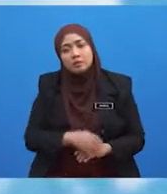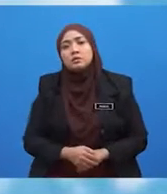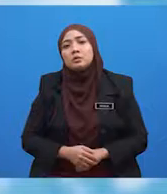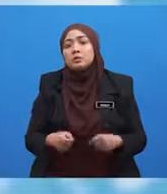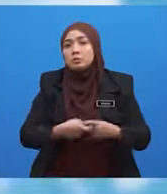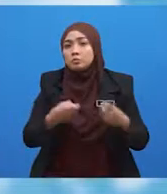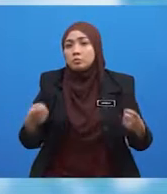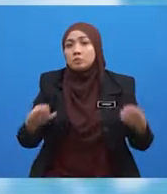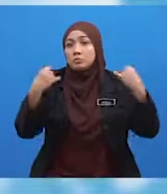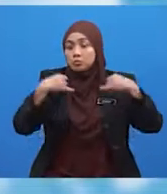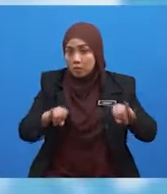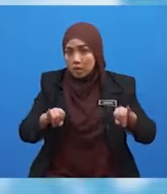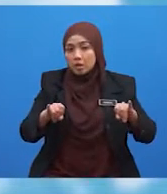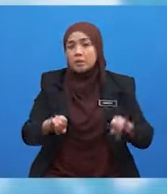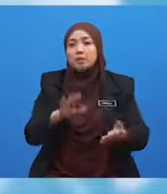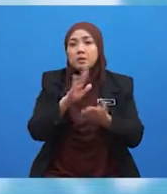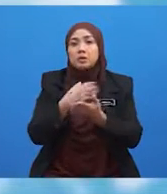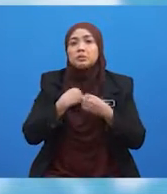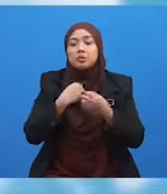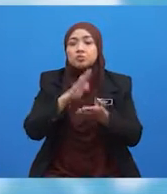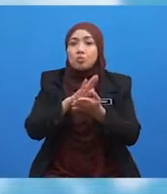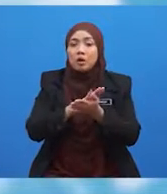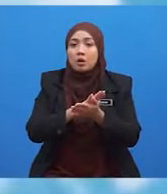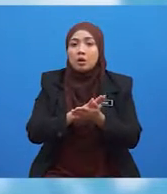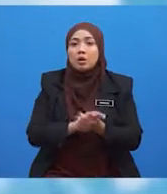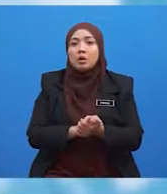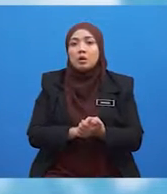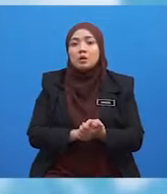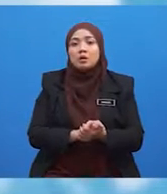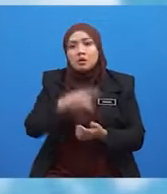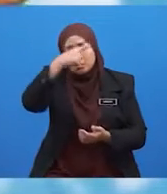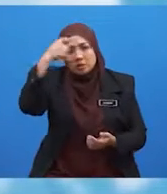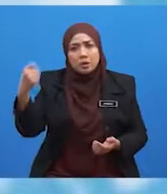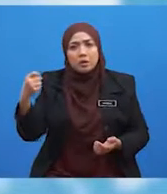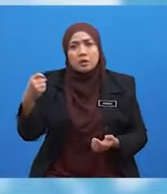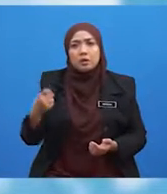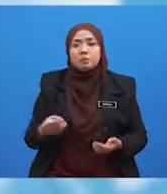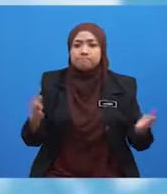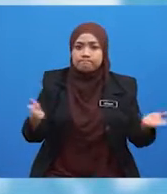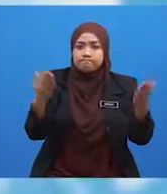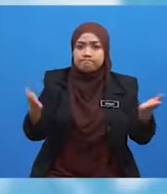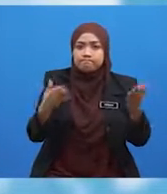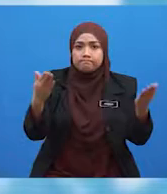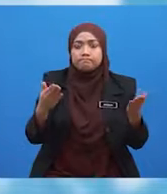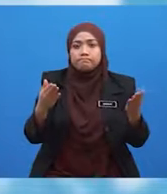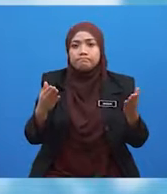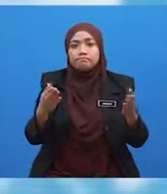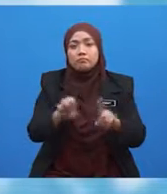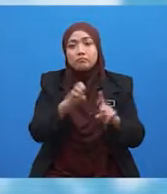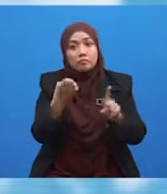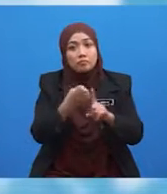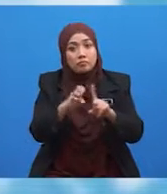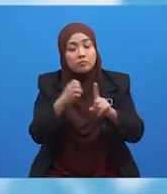syari'at penjual pakaian sekolah untuk menjual pakaian Hai Anda disebabkan oleh pengaruh kepada keadaan dasar